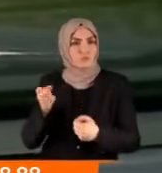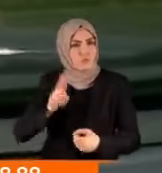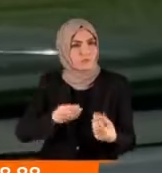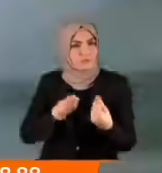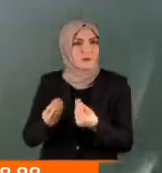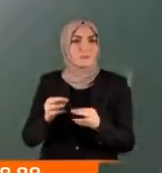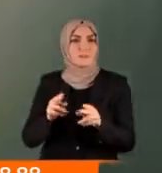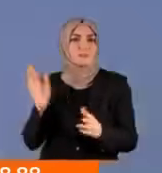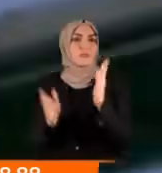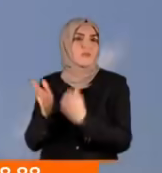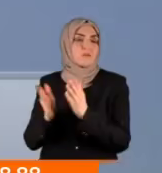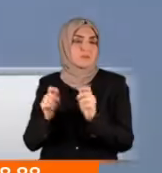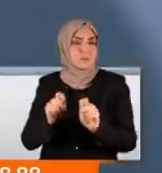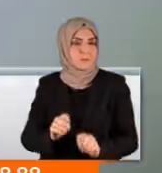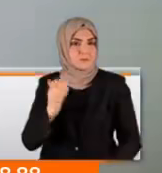ettim